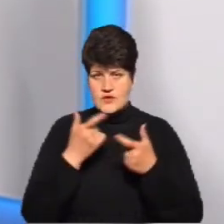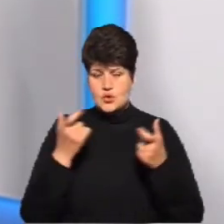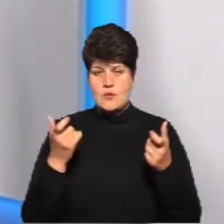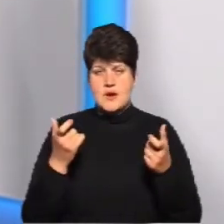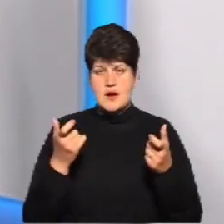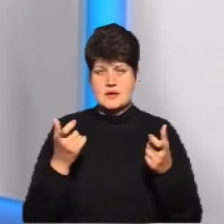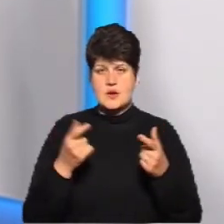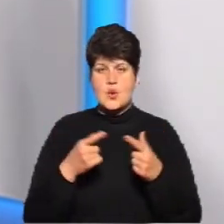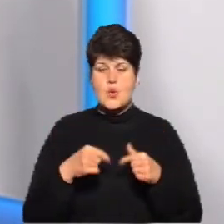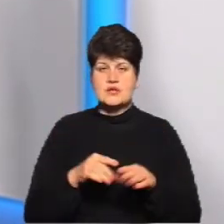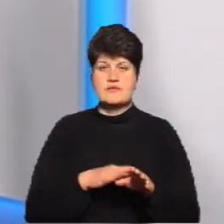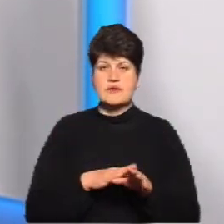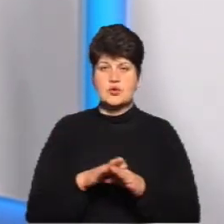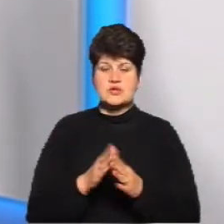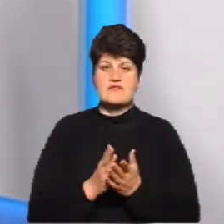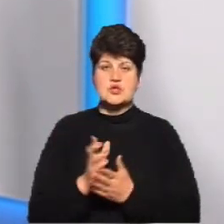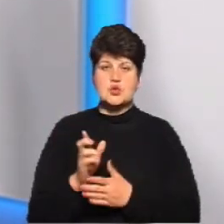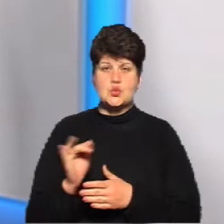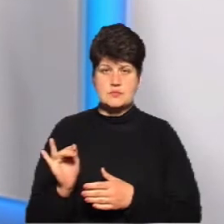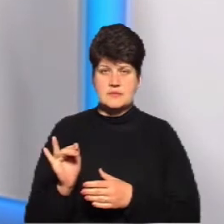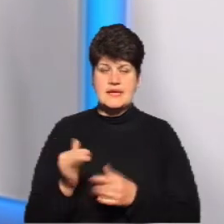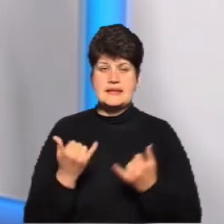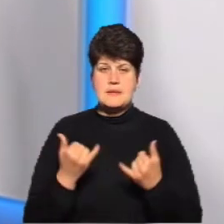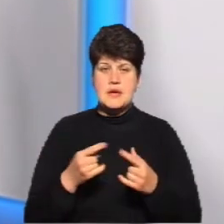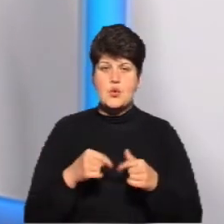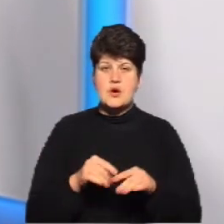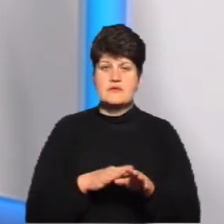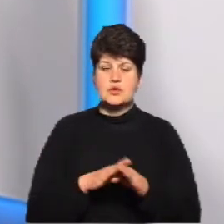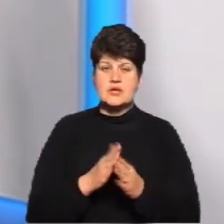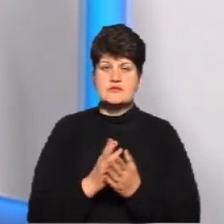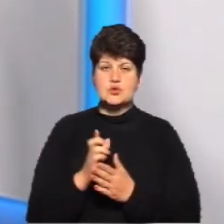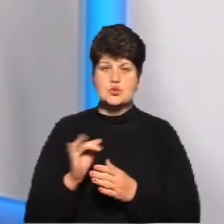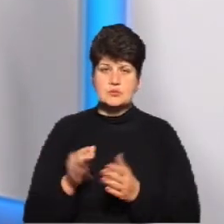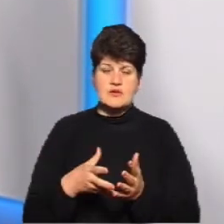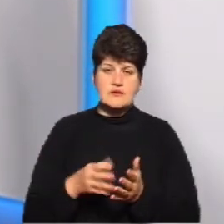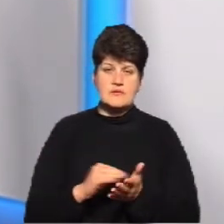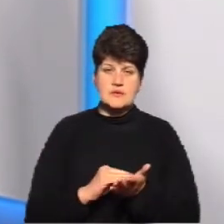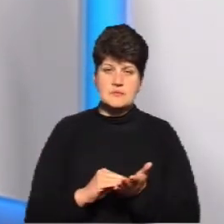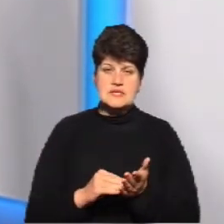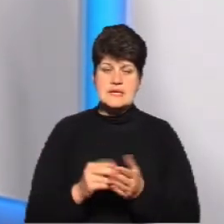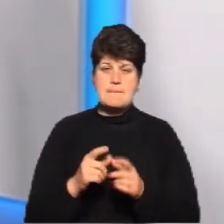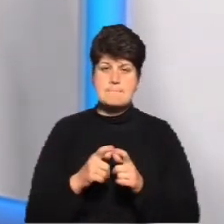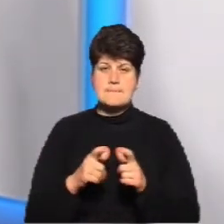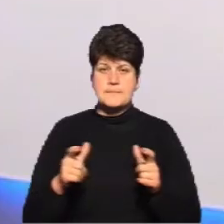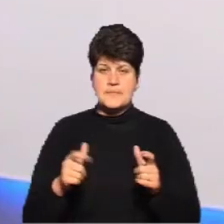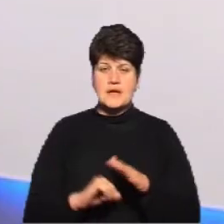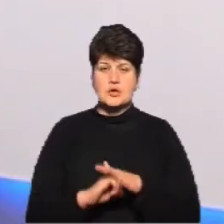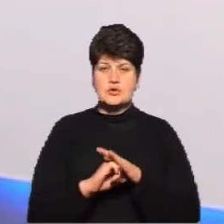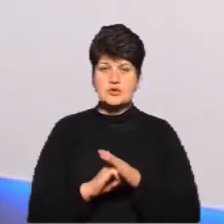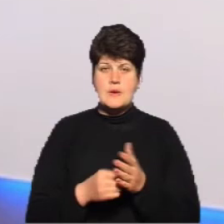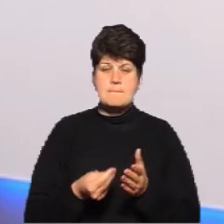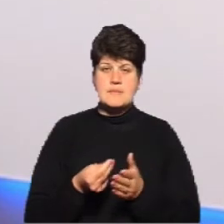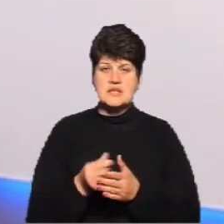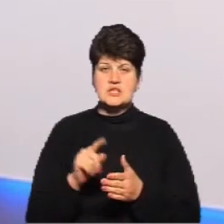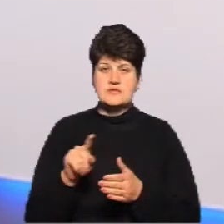орган виконавчої служби. Тепер орган виконавчої служби виписує платіжні вимоги, а на основі платіжних вимог банк